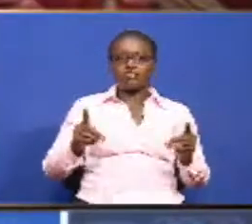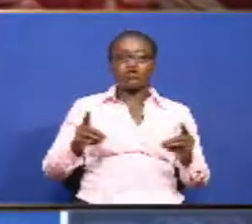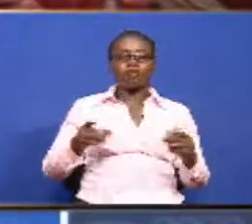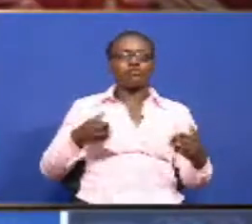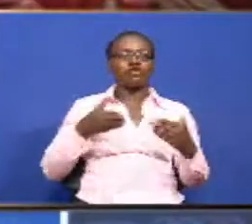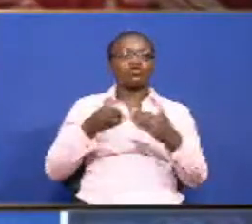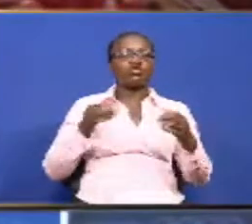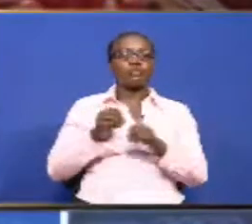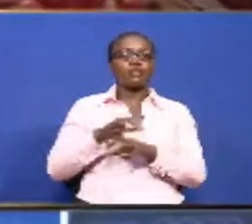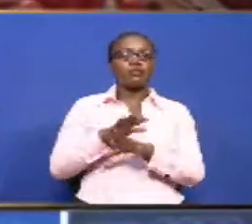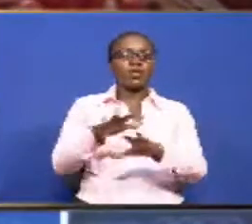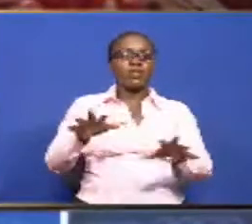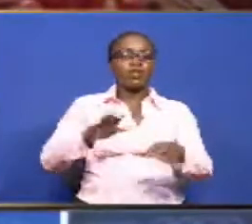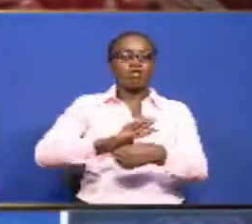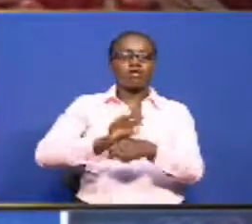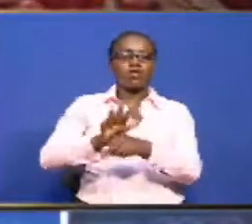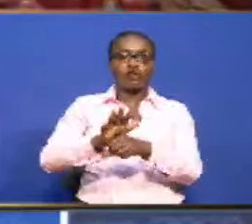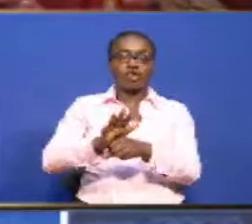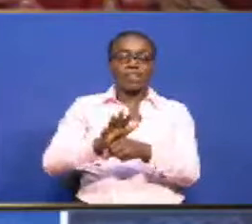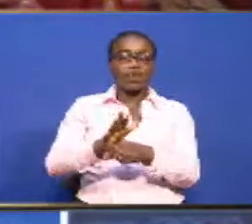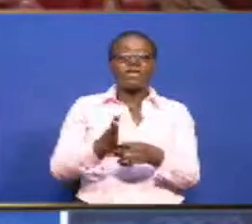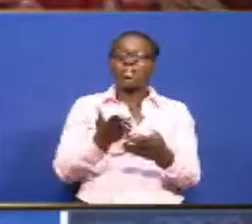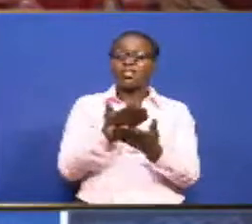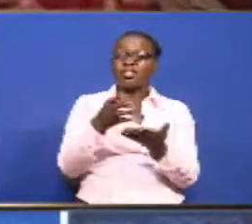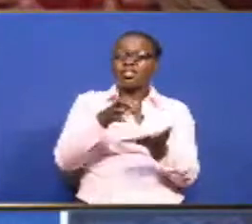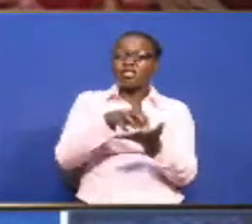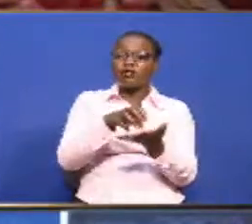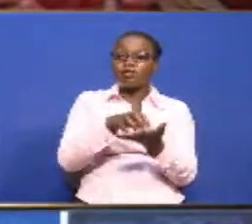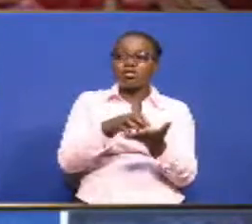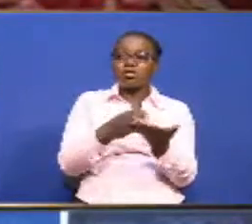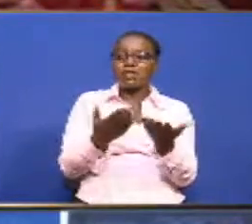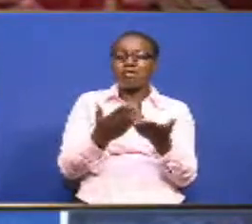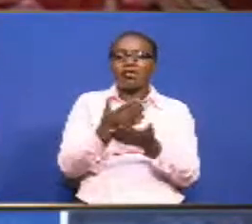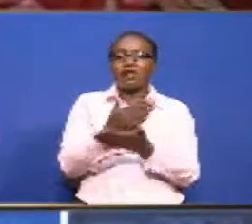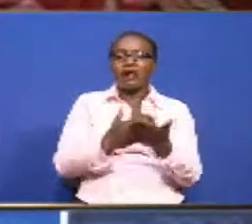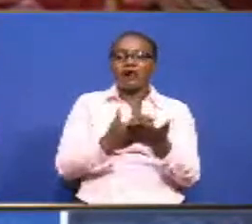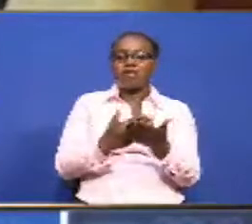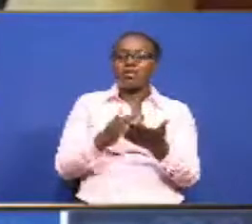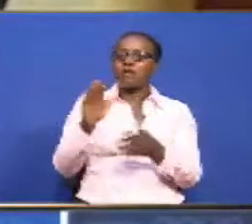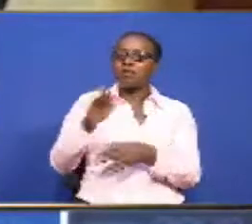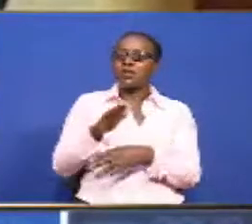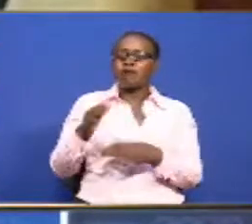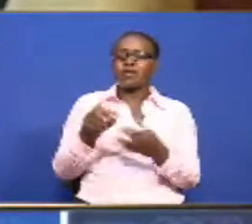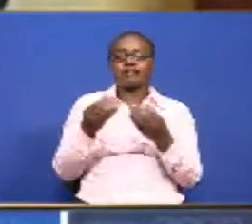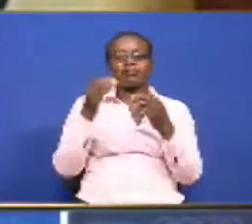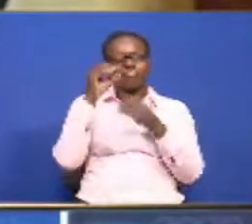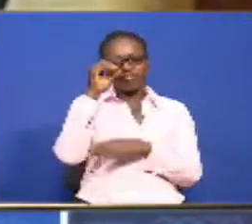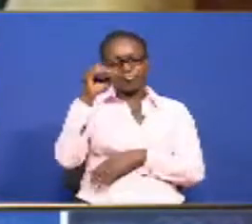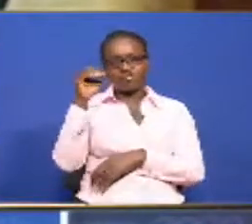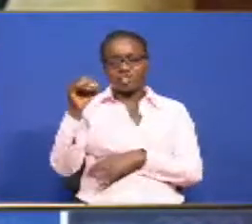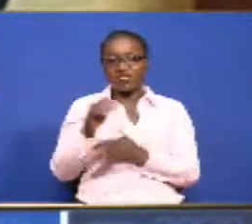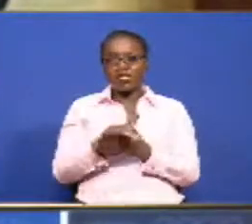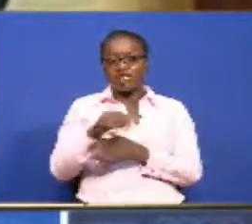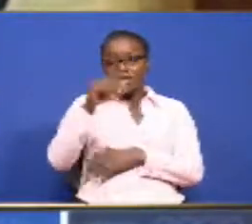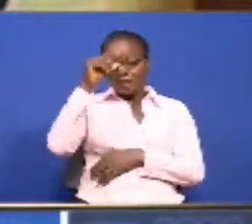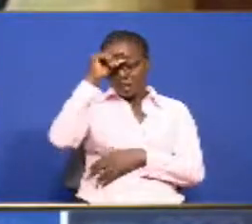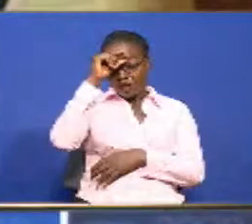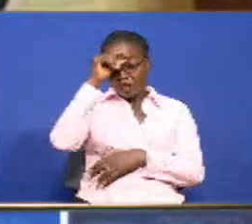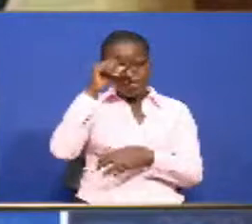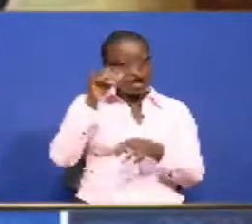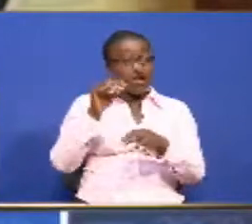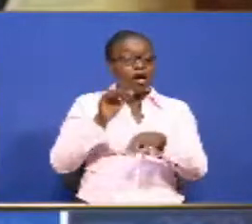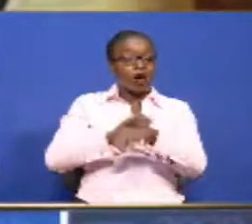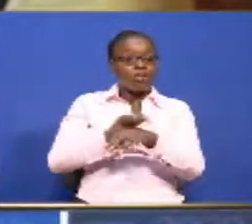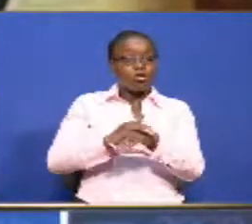wa virusi vya korona, hali iliyochangia nusu ya bunge kusalia wazi. The government will put in place appropriate policies